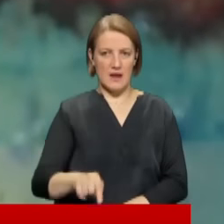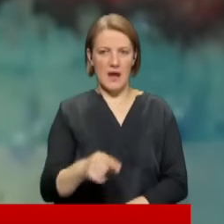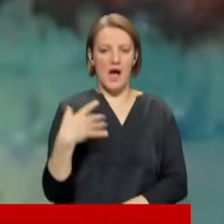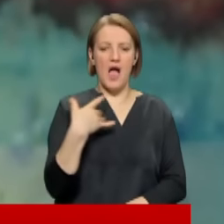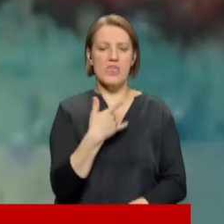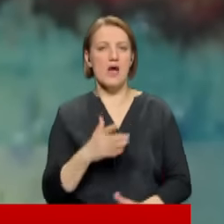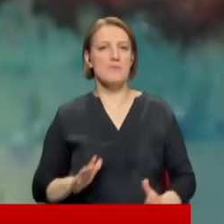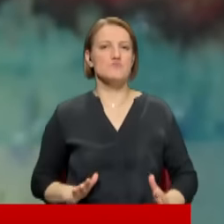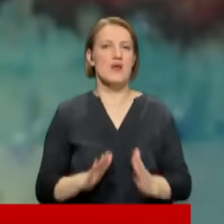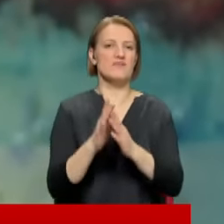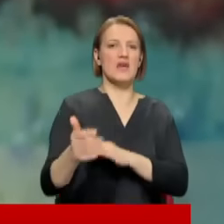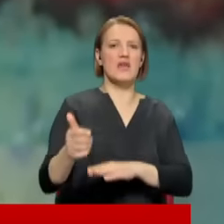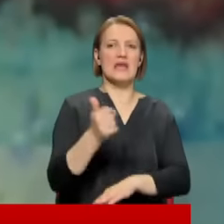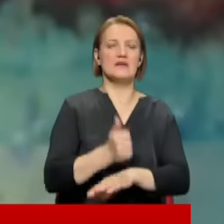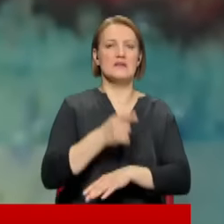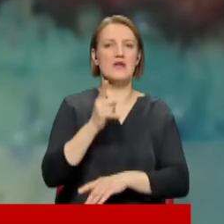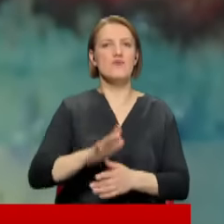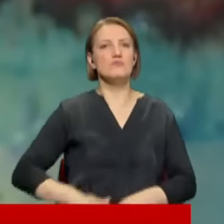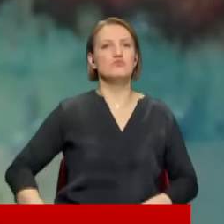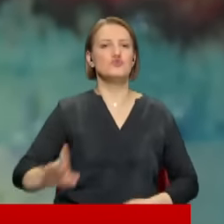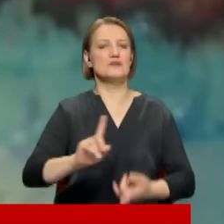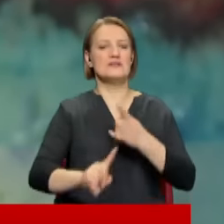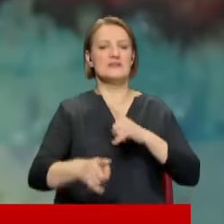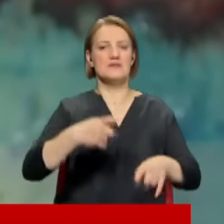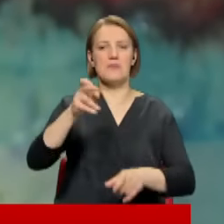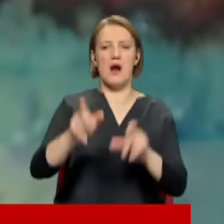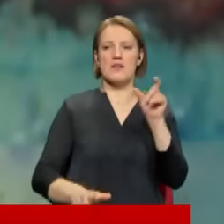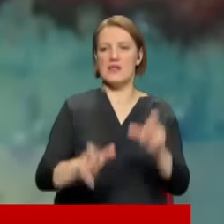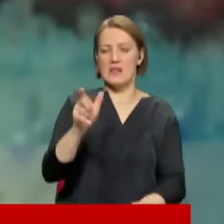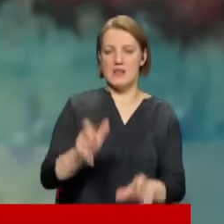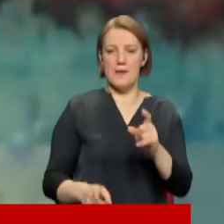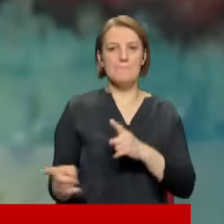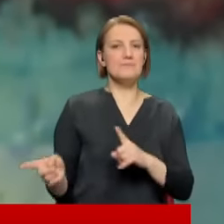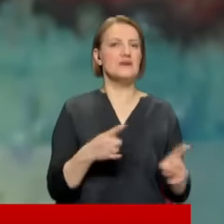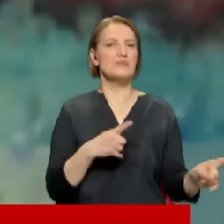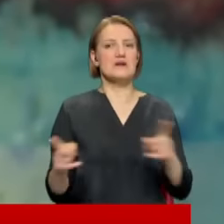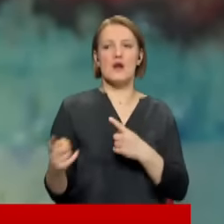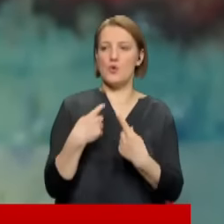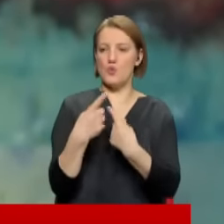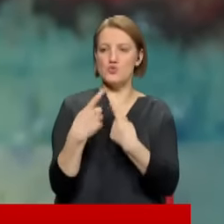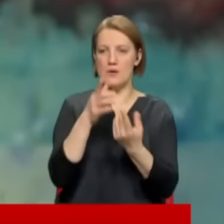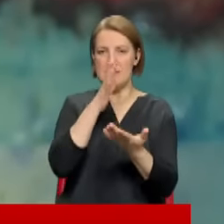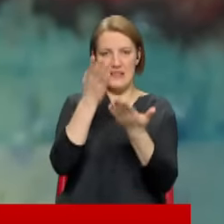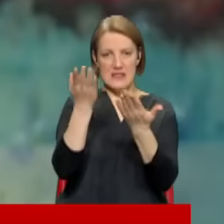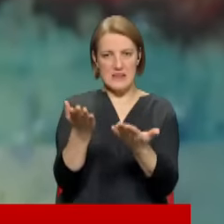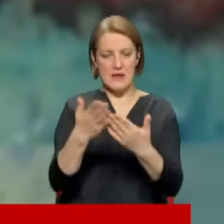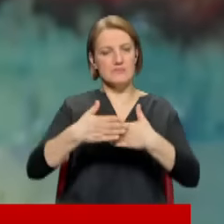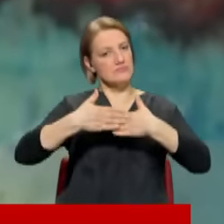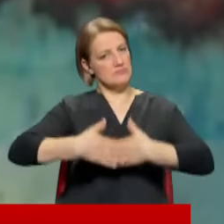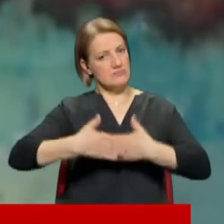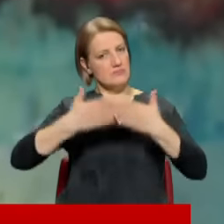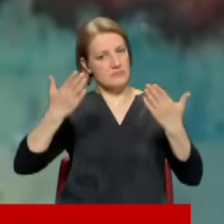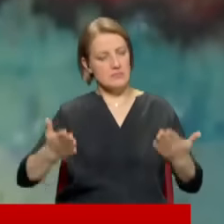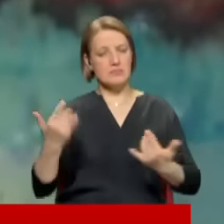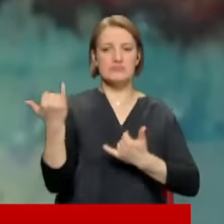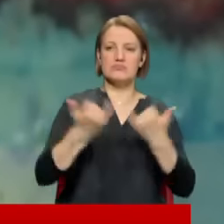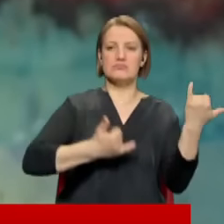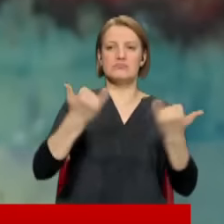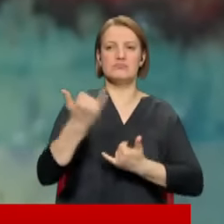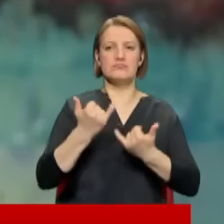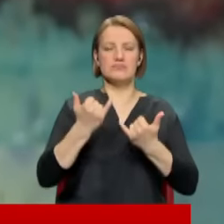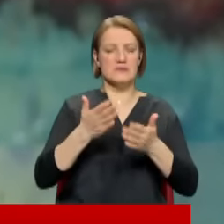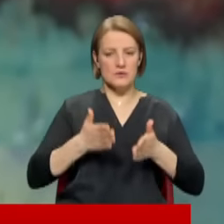ana muhalefetle iktidarın ve bütün siyasi partilerin birbirleriyle konuşabilen, el sıkışabilen, tartışabilen